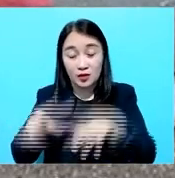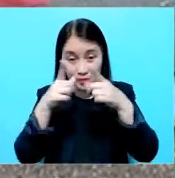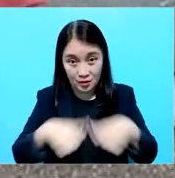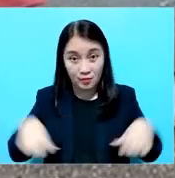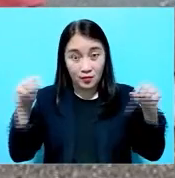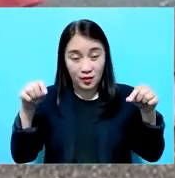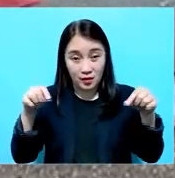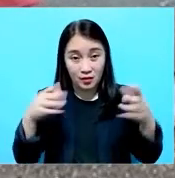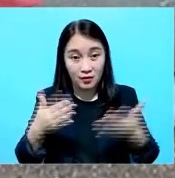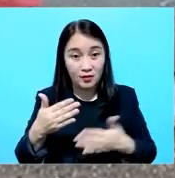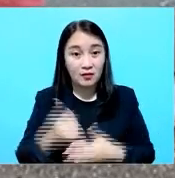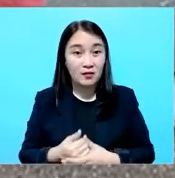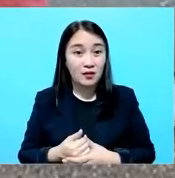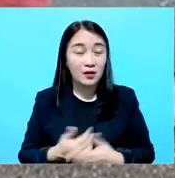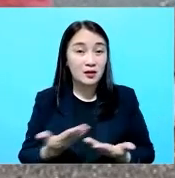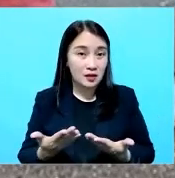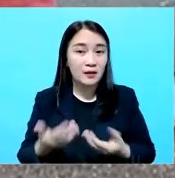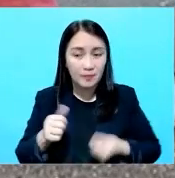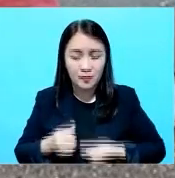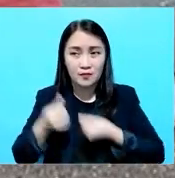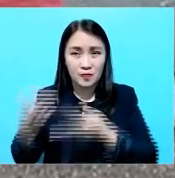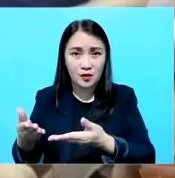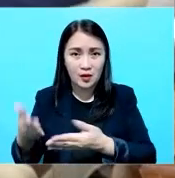ating pangailangan para sa AFP modernization.